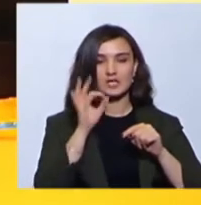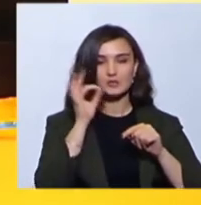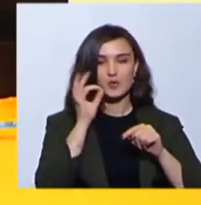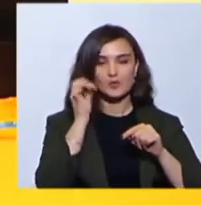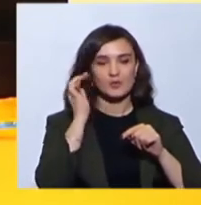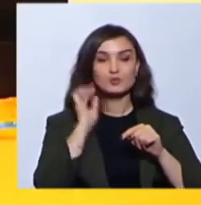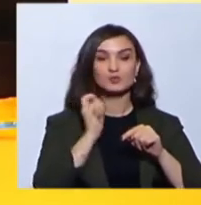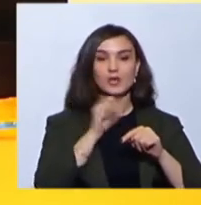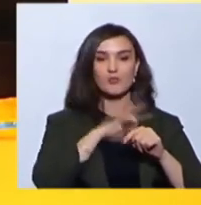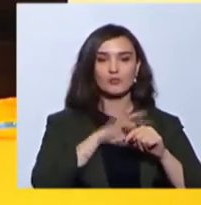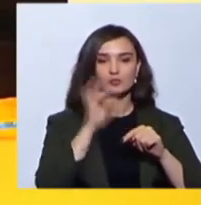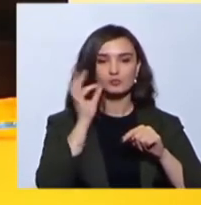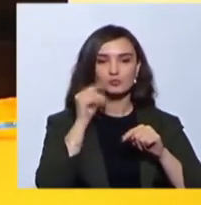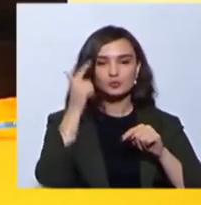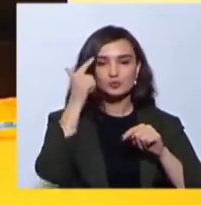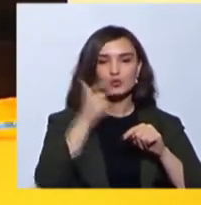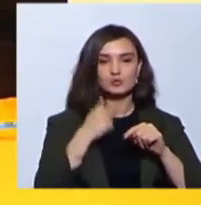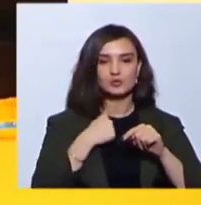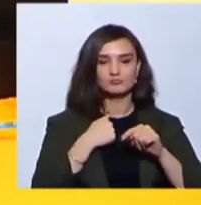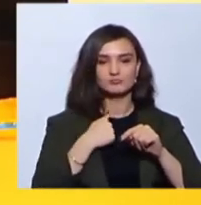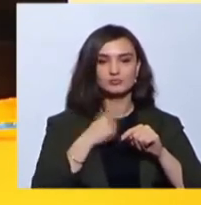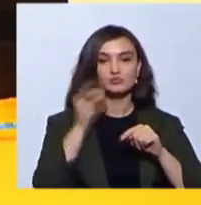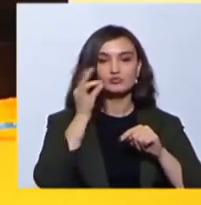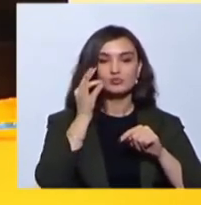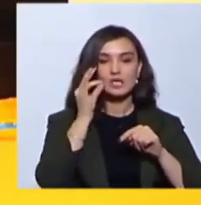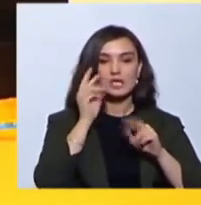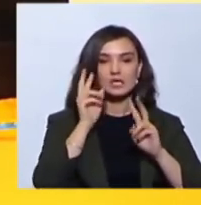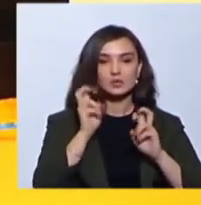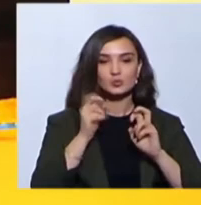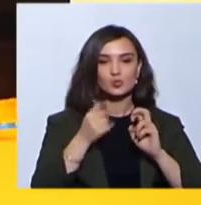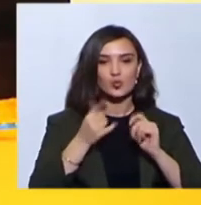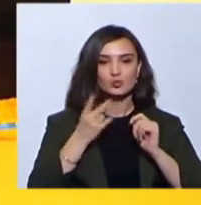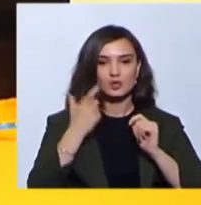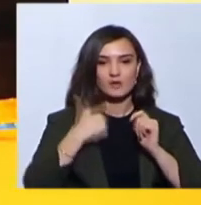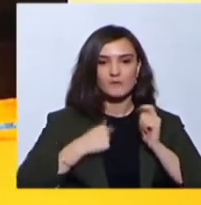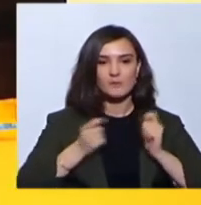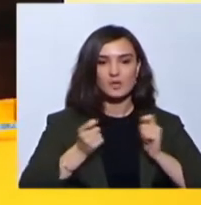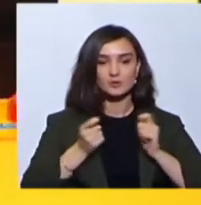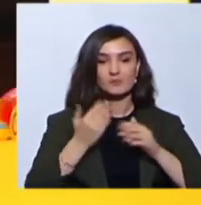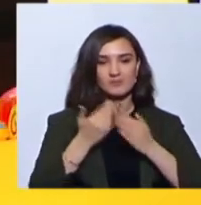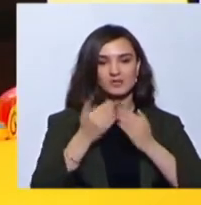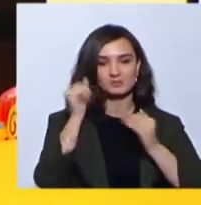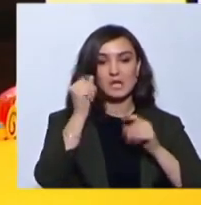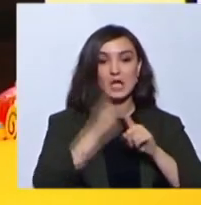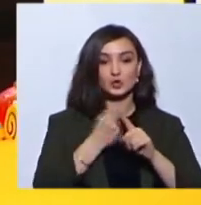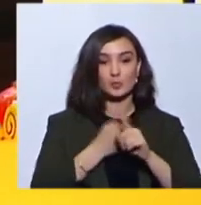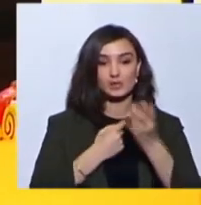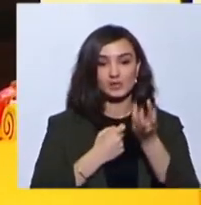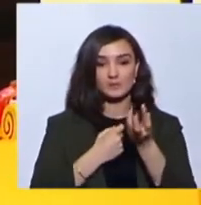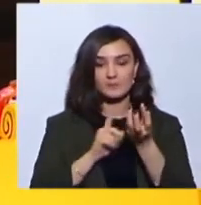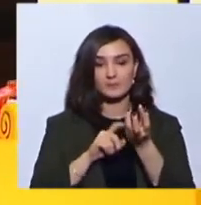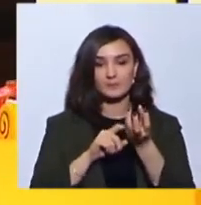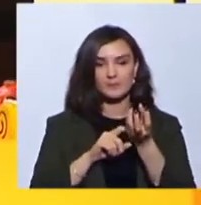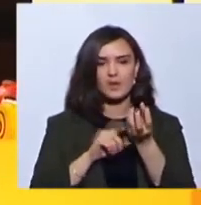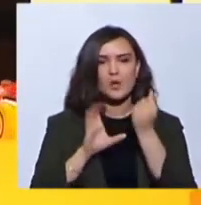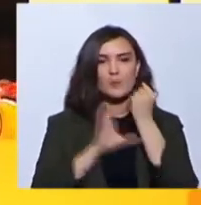რომელიც შეიძლება გამოვიყენოთ ჩვენი ცოდნის დამსახურებით შაქრის დონის სამართავად. მაგალითად, კარტოფილი.